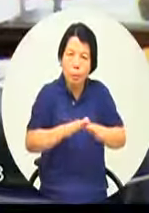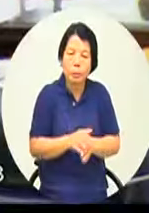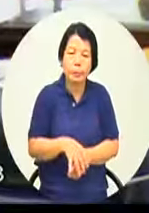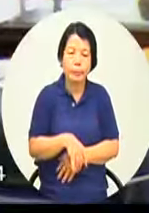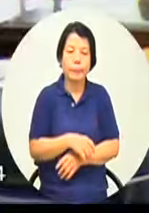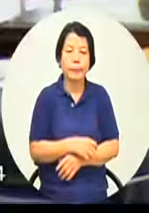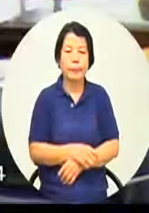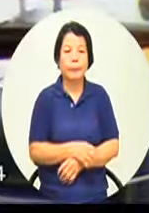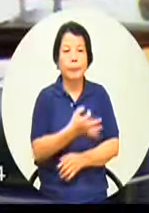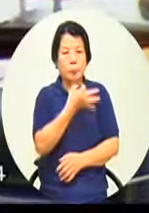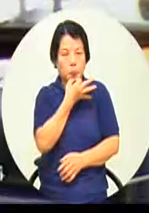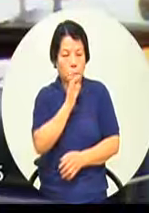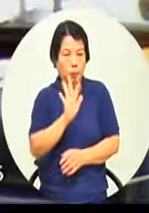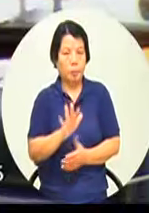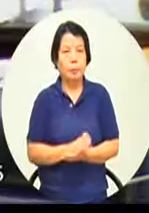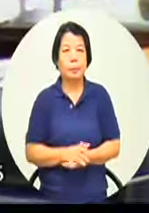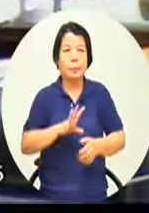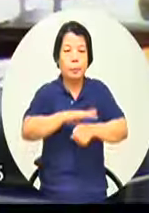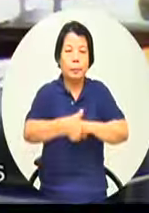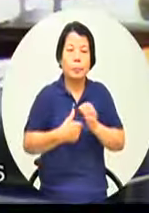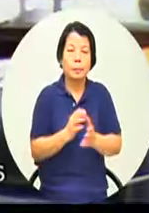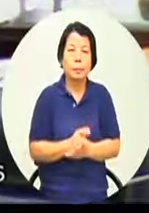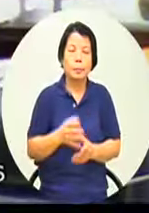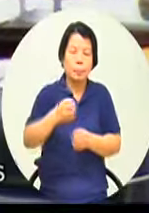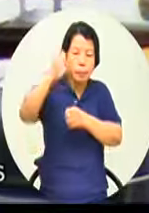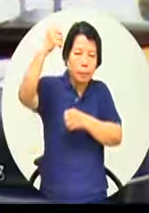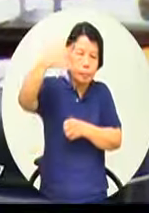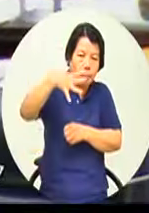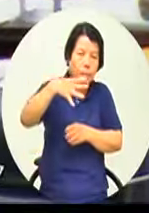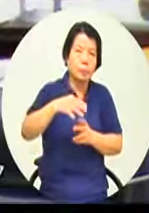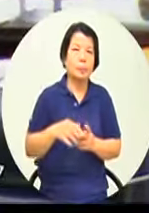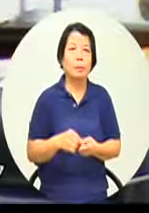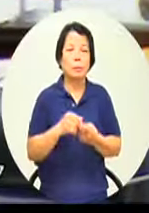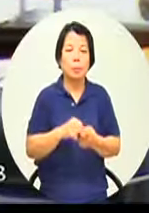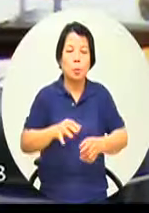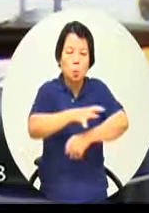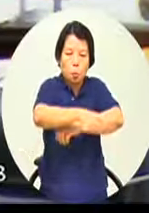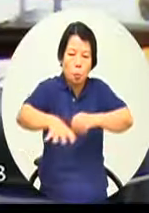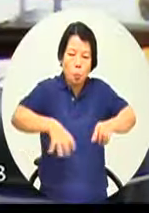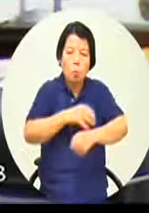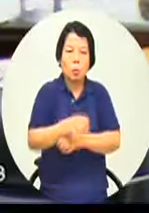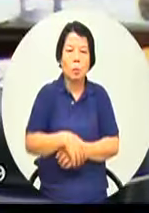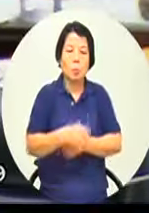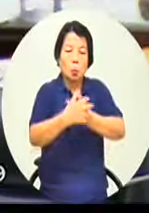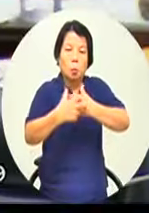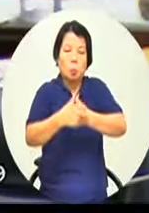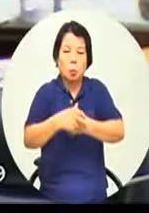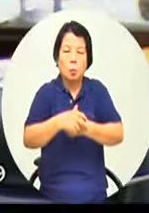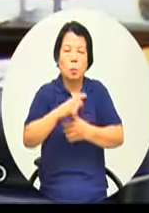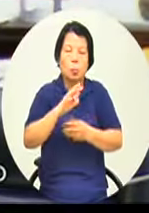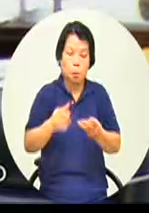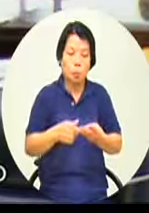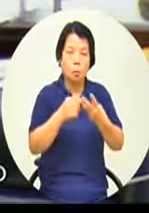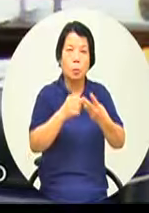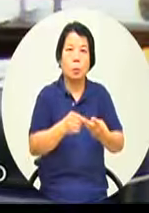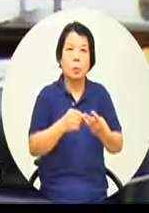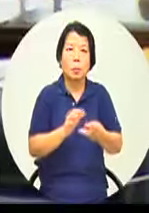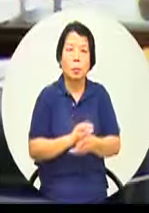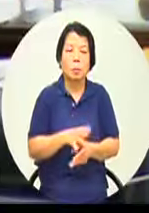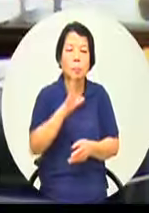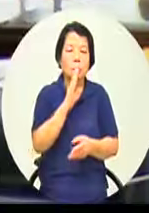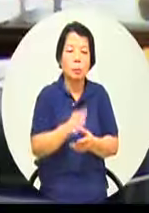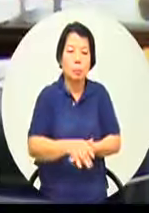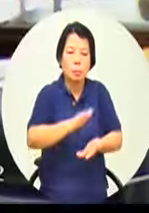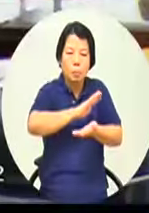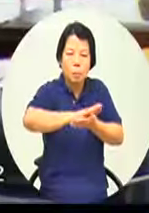虑，包含照明也好，包含环境卫生也好，然后包含它的亲